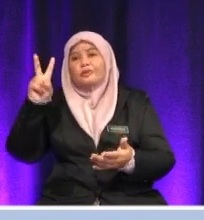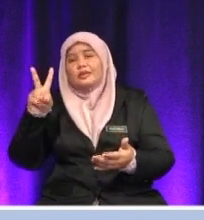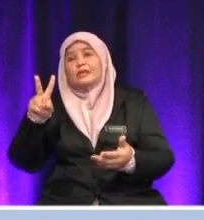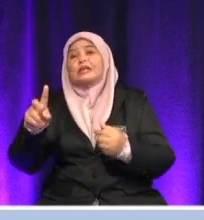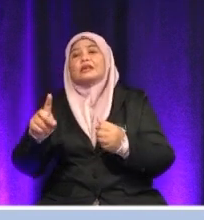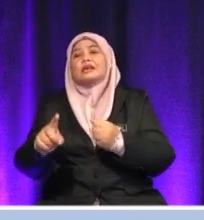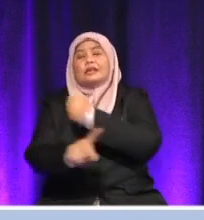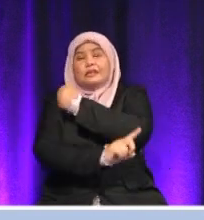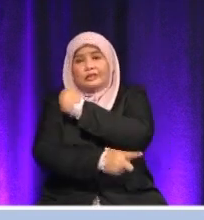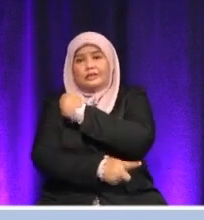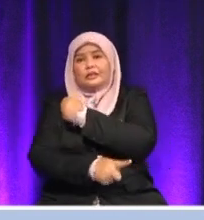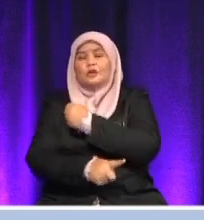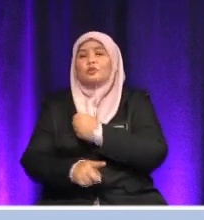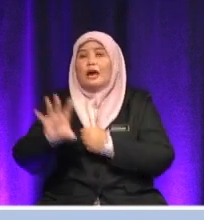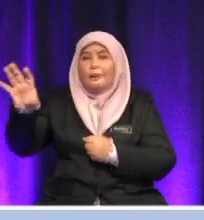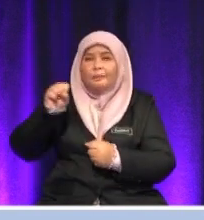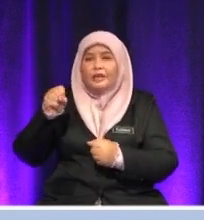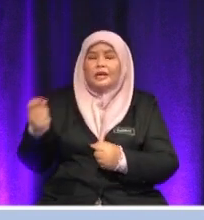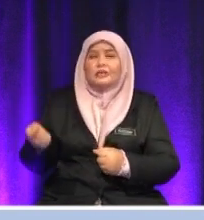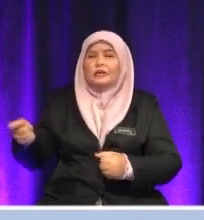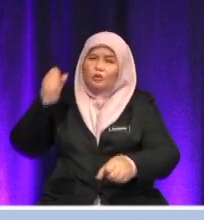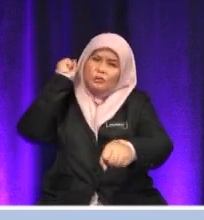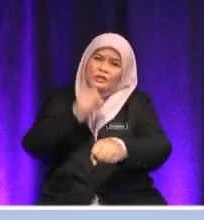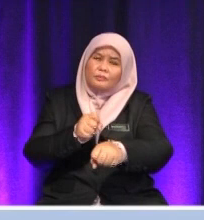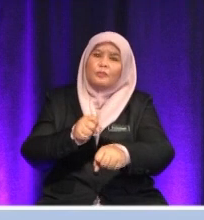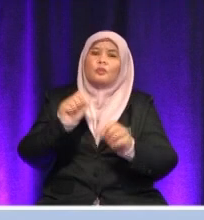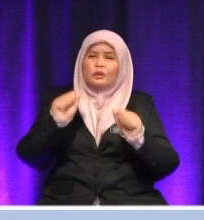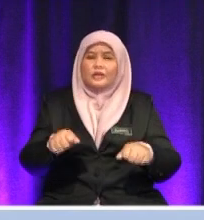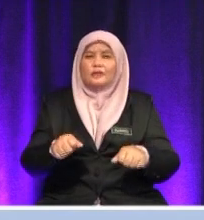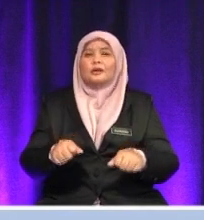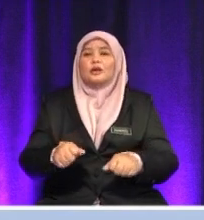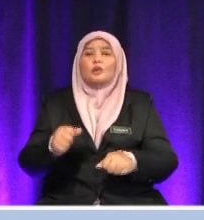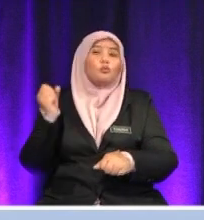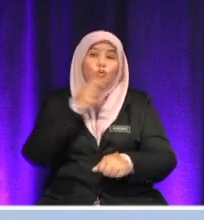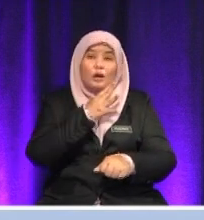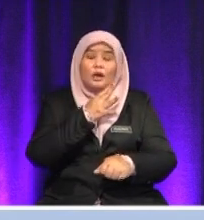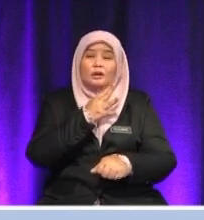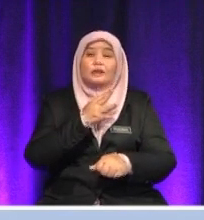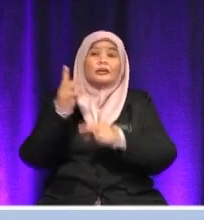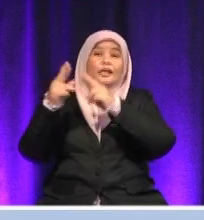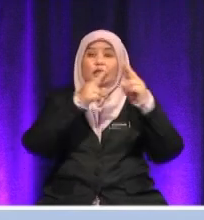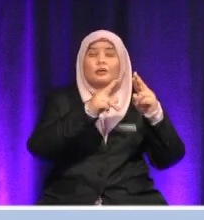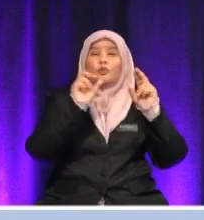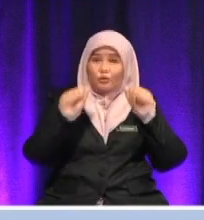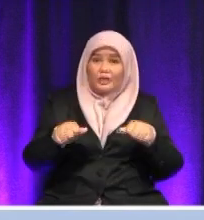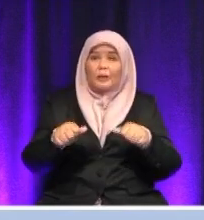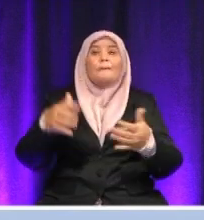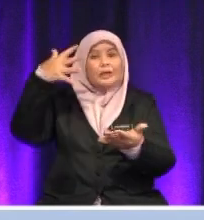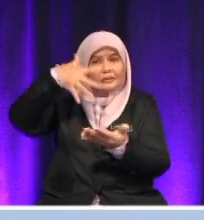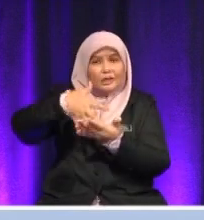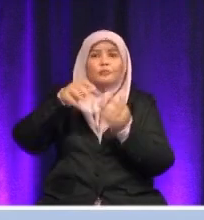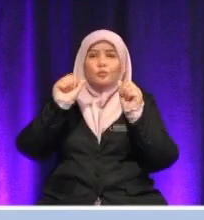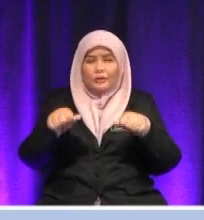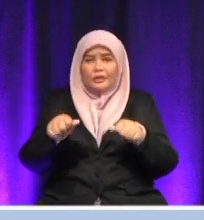Denda, rampas harta, sebat pun boleh, buang daerah pun boleh, penjara pun boleh. Jadi hukuman